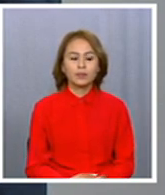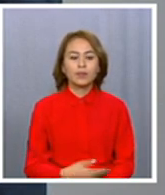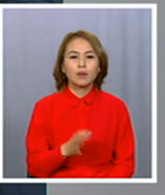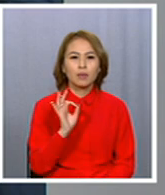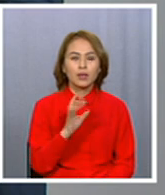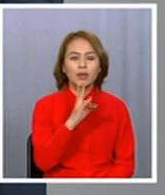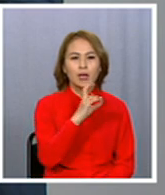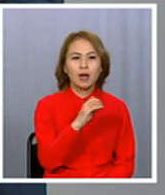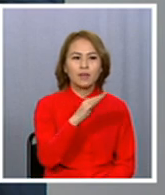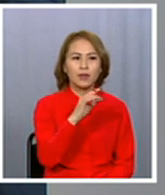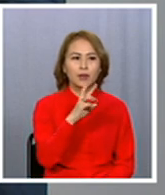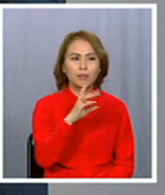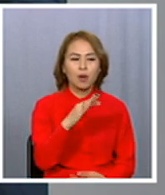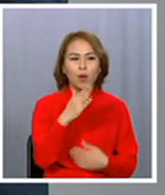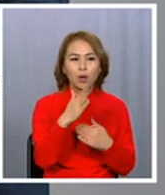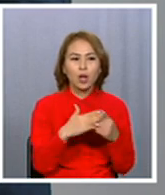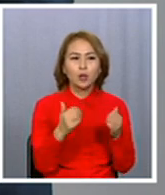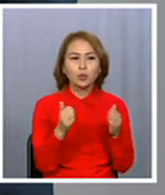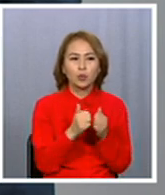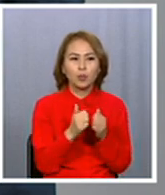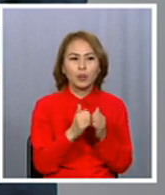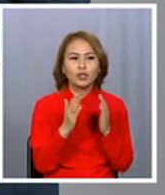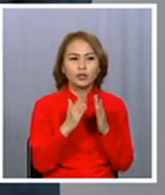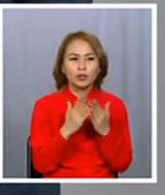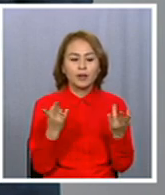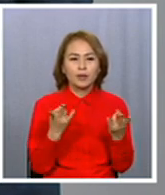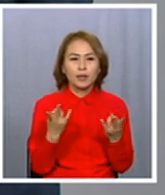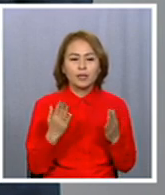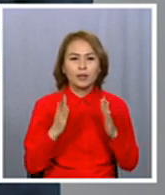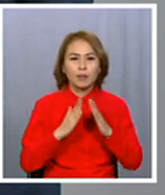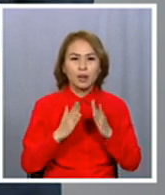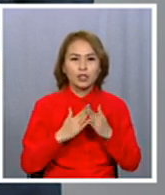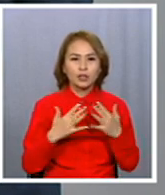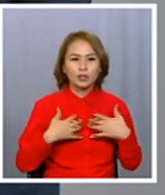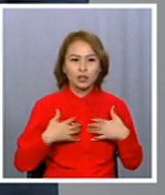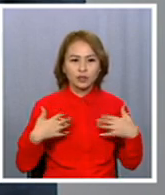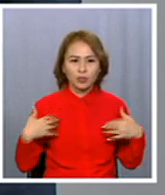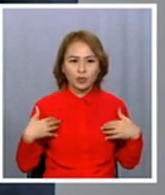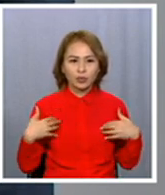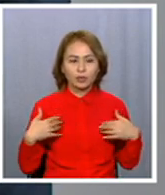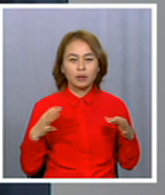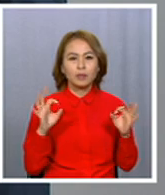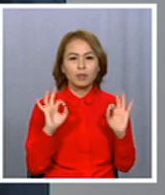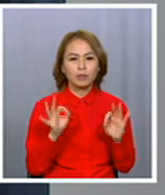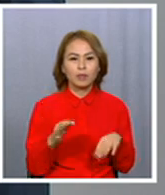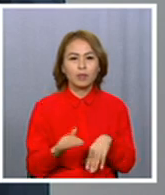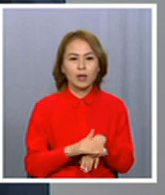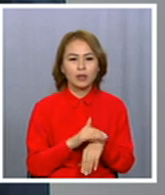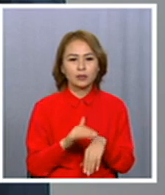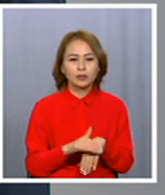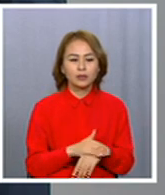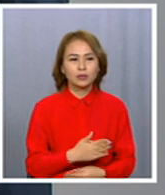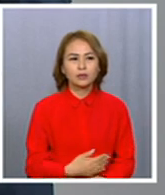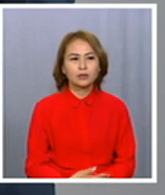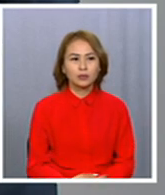Правильно, на ферме около дома должны жить домашние животные. Молодцы.